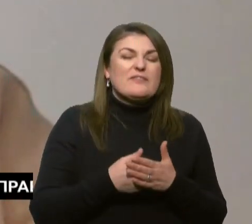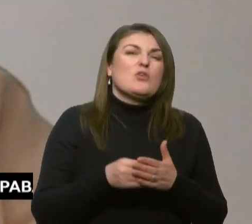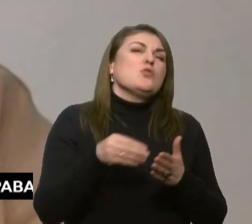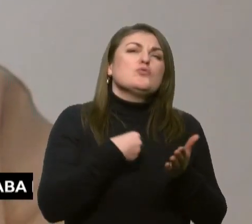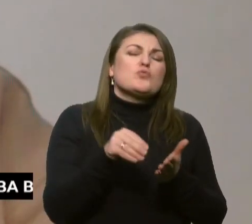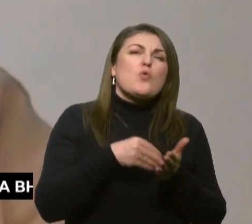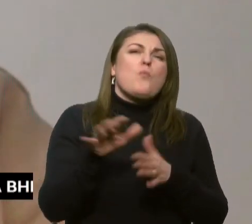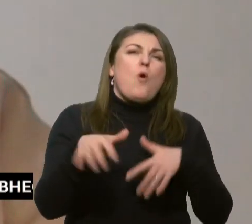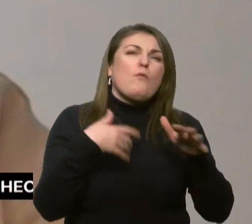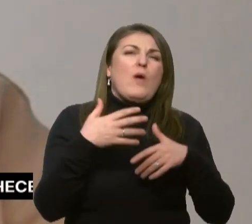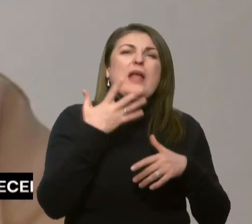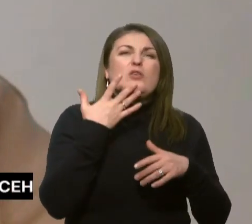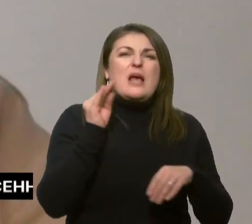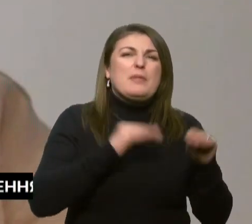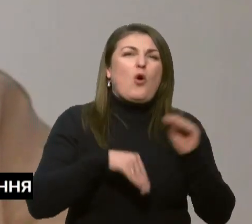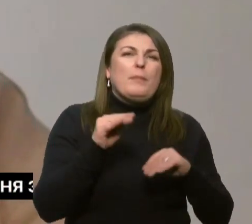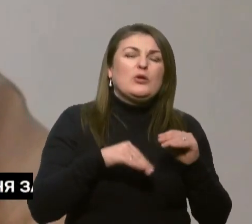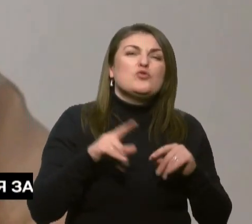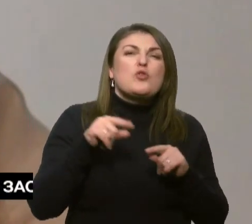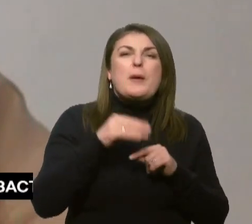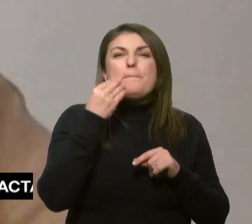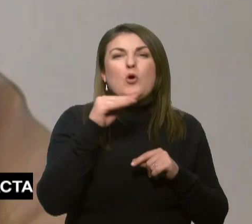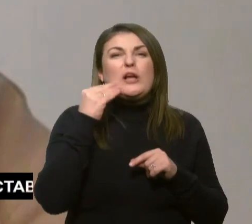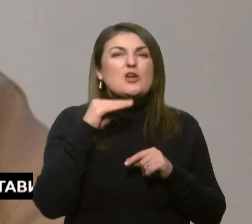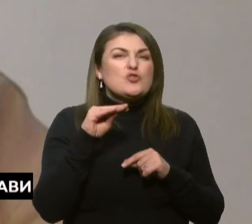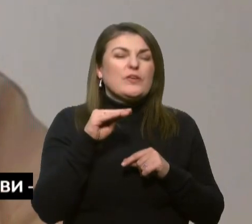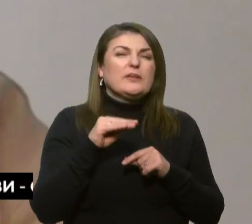скуповувала іноземні комплектуючі для того, щоб покращувати